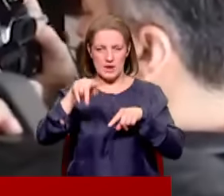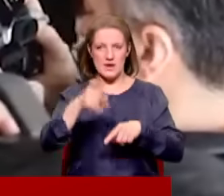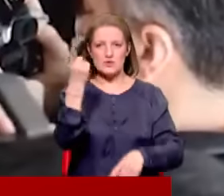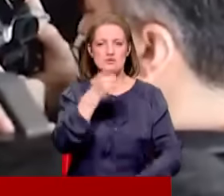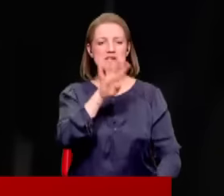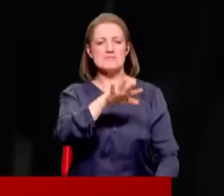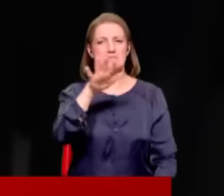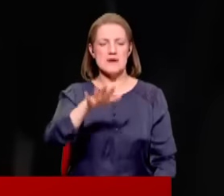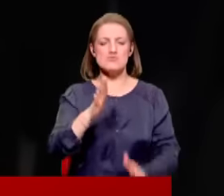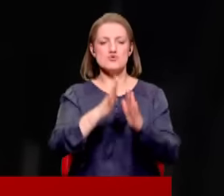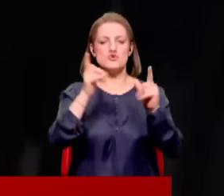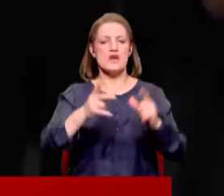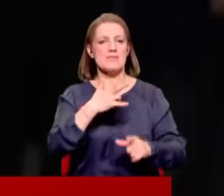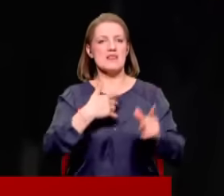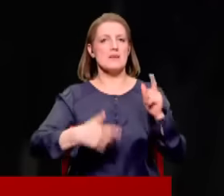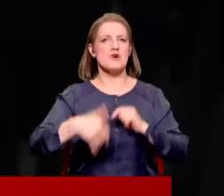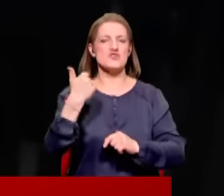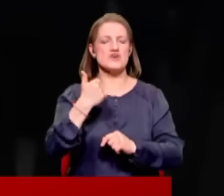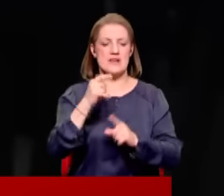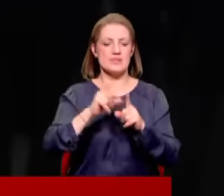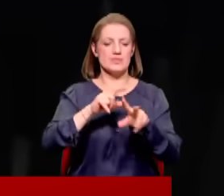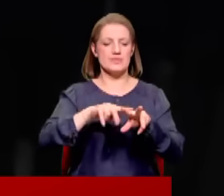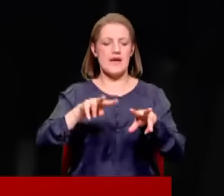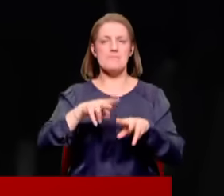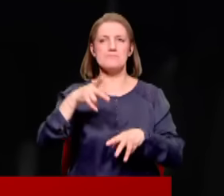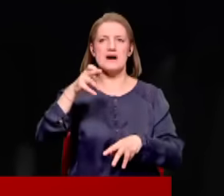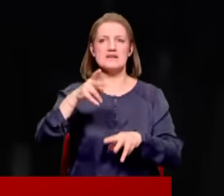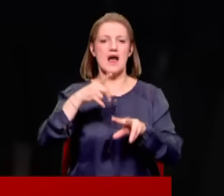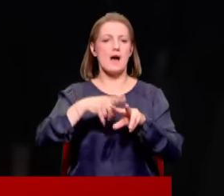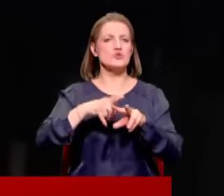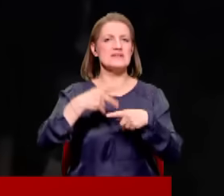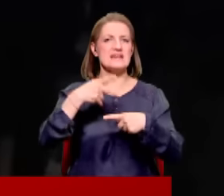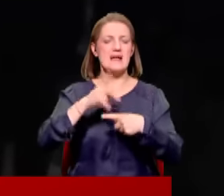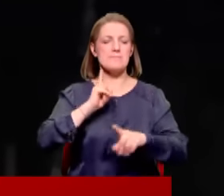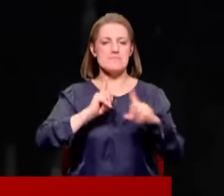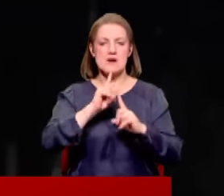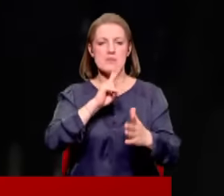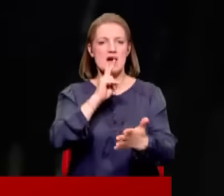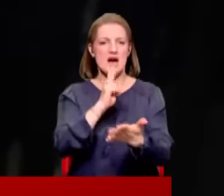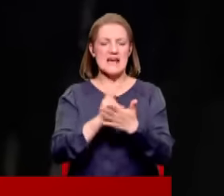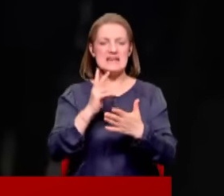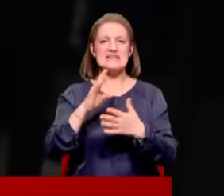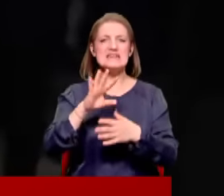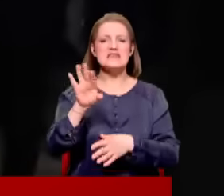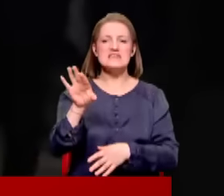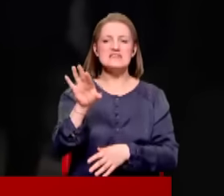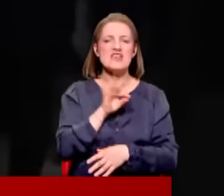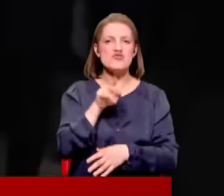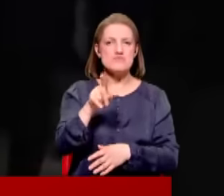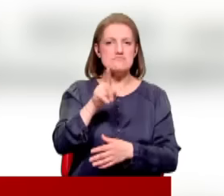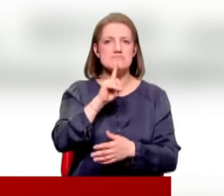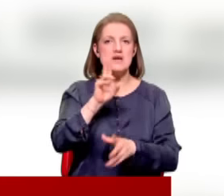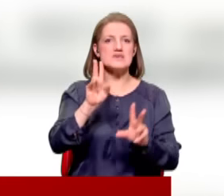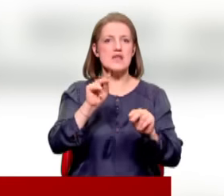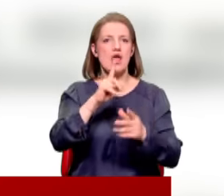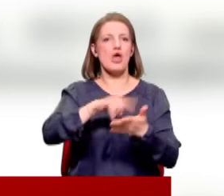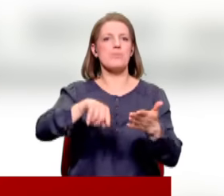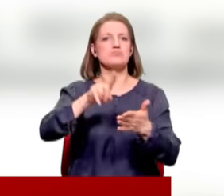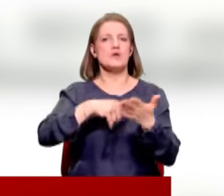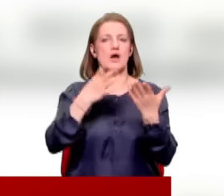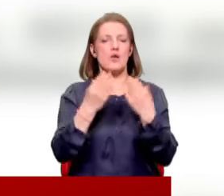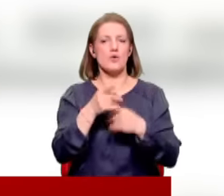%55,48'lik oyla Büyükşehir Belediye Başkanı seçilen DEM Partili Abdullah Zeydan'ın mahkeme kararıyla seçilme yeterliliği iptal edildi. İl Seçim